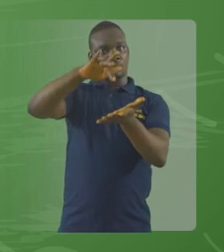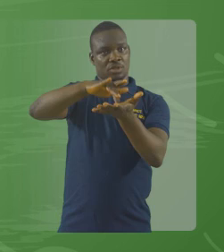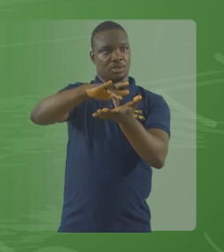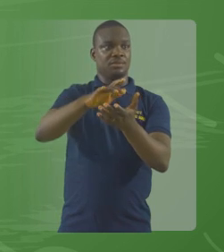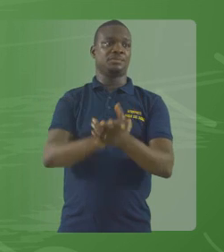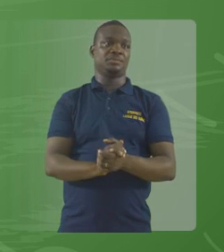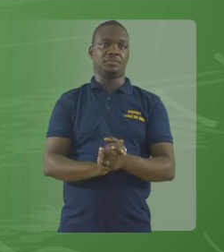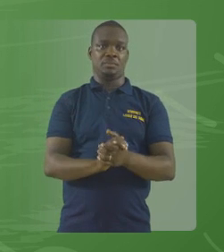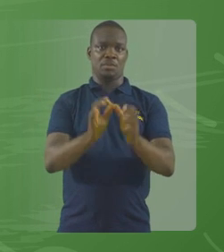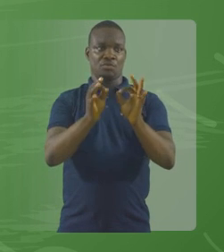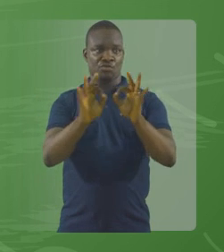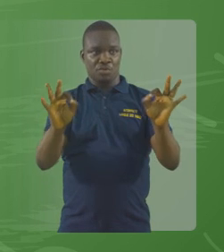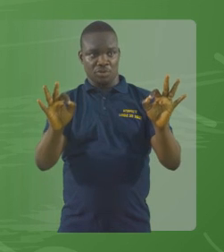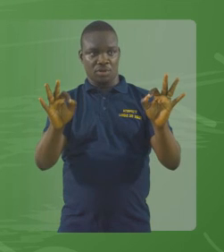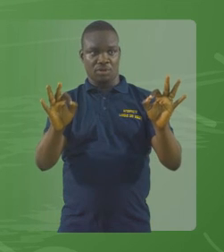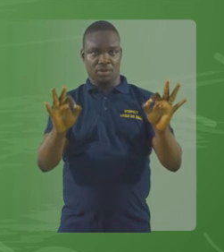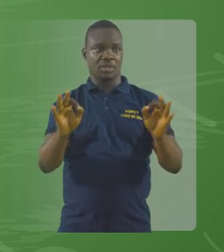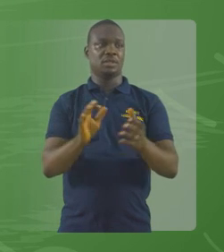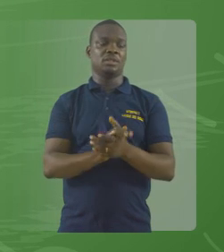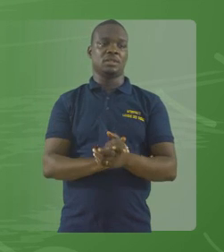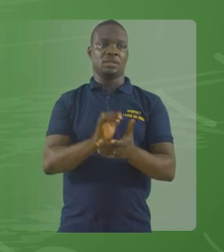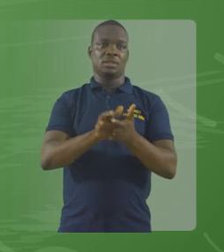La formule, c'est B